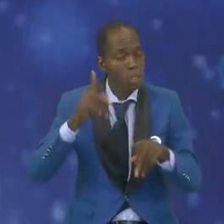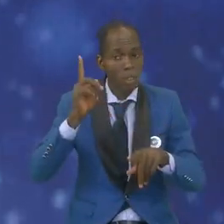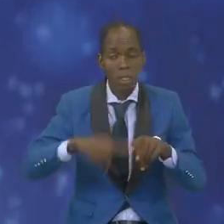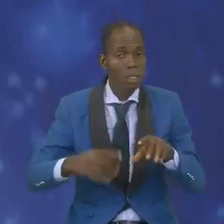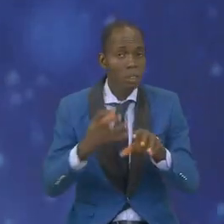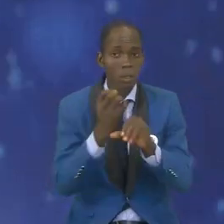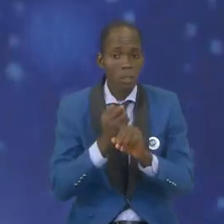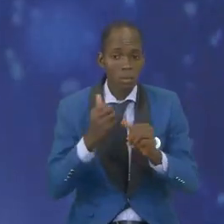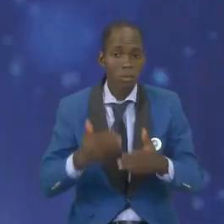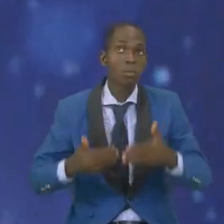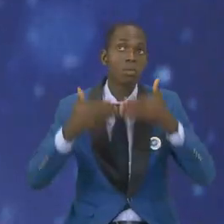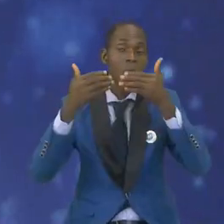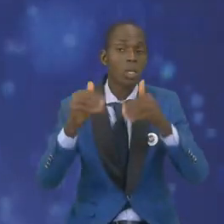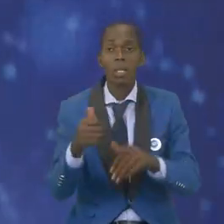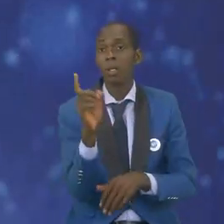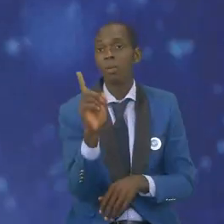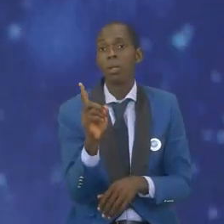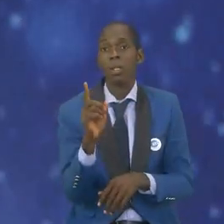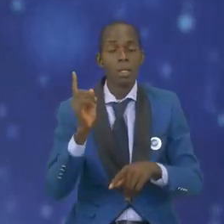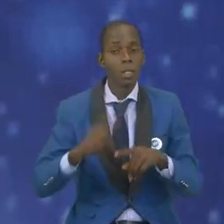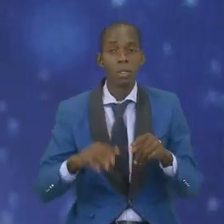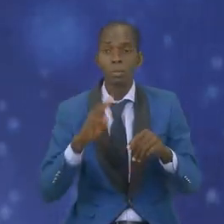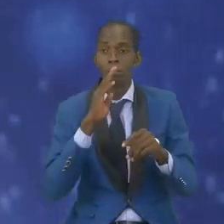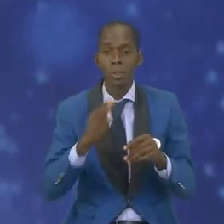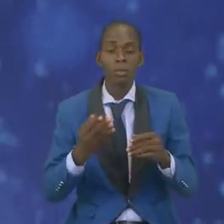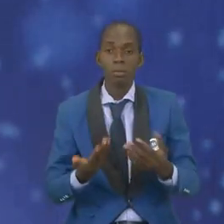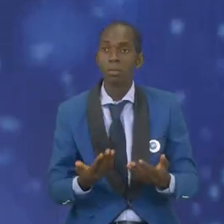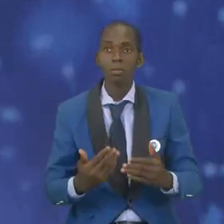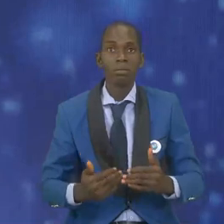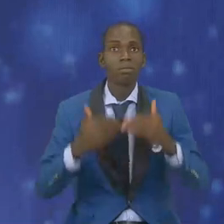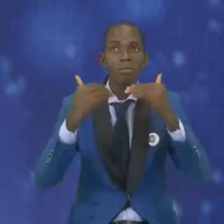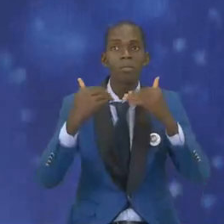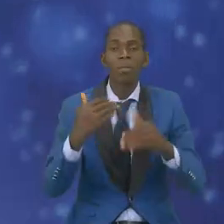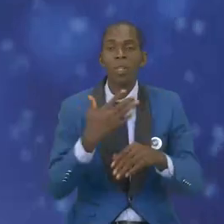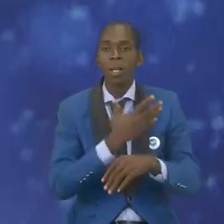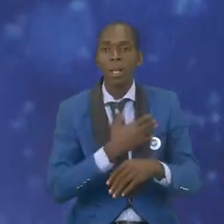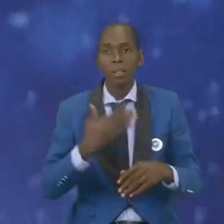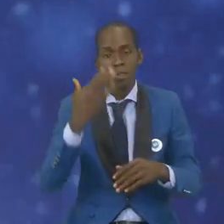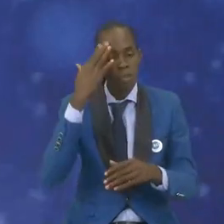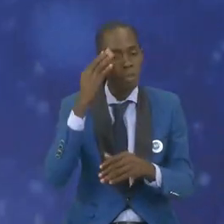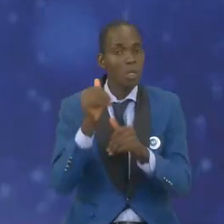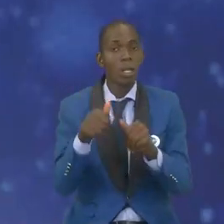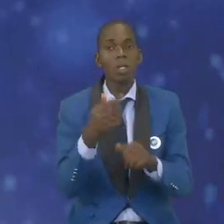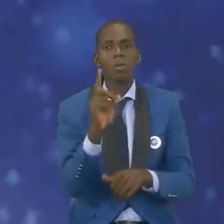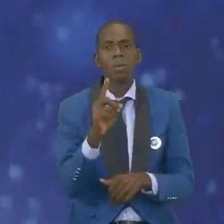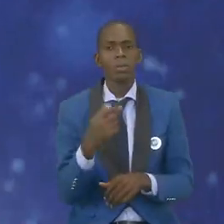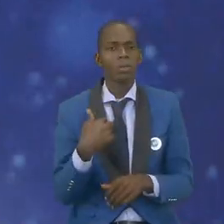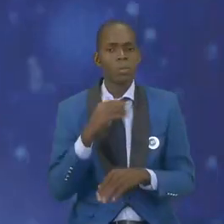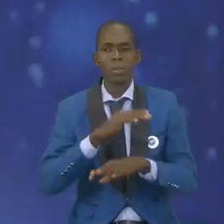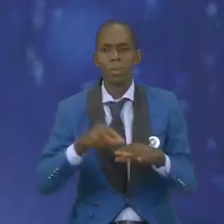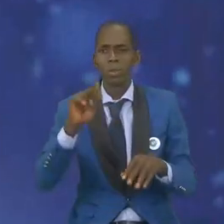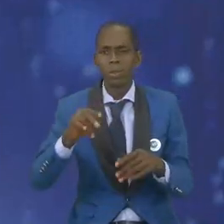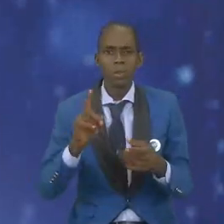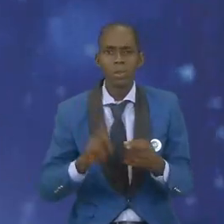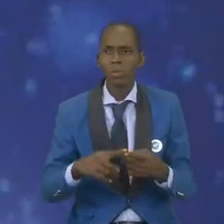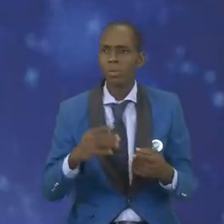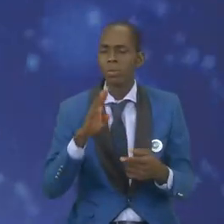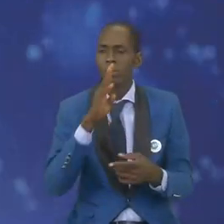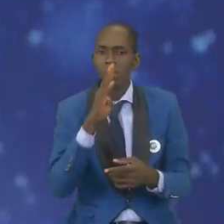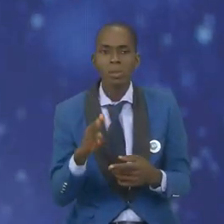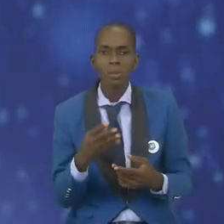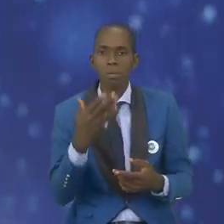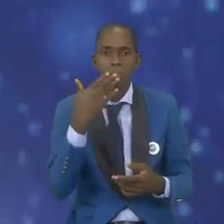dit qu'un croyant sanctifié ne peut pas avoir la promotion n'importe où il est. Exalté n'importe où. Reconnu n'importe